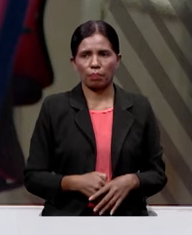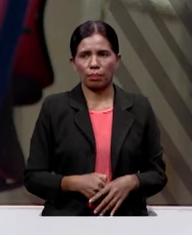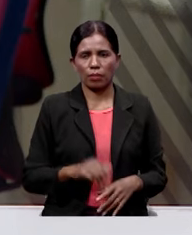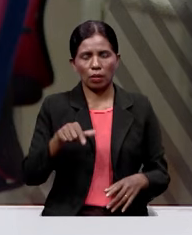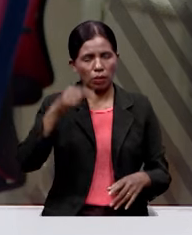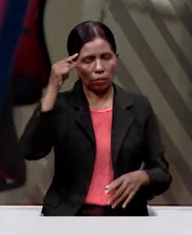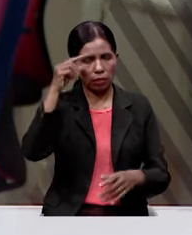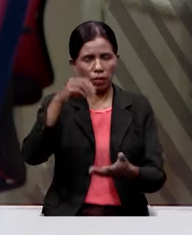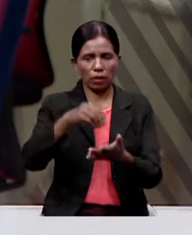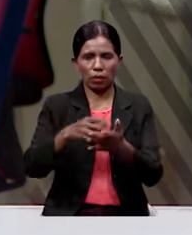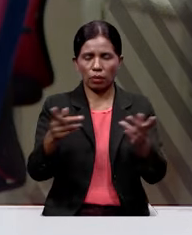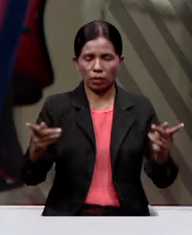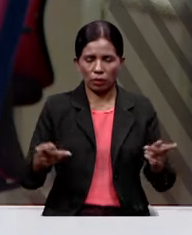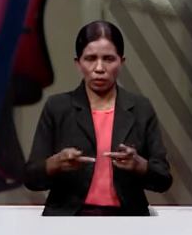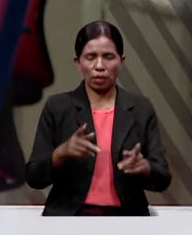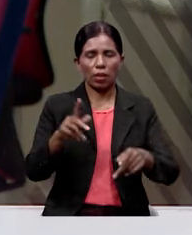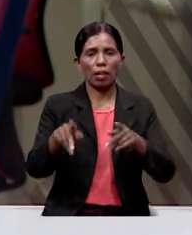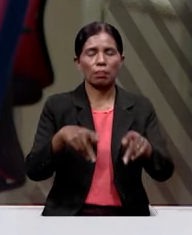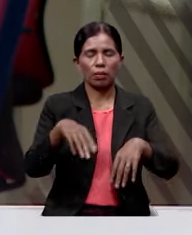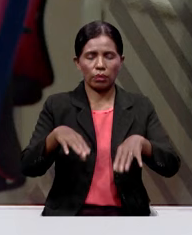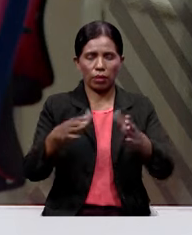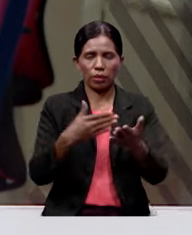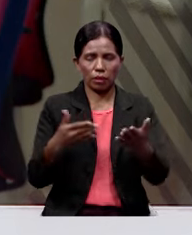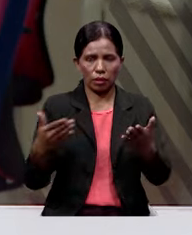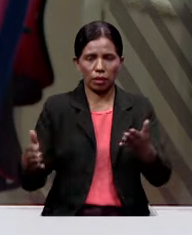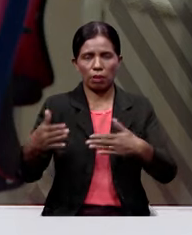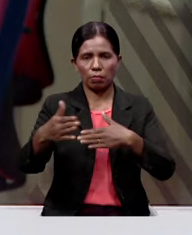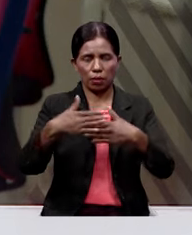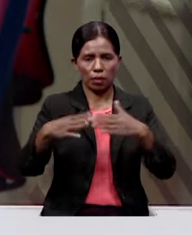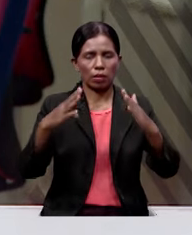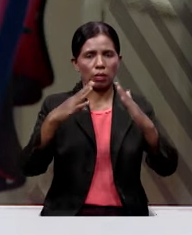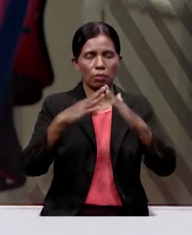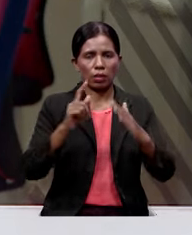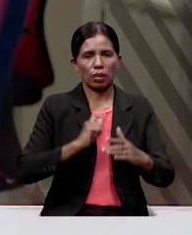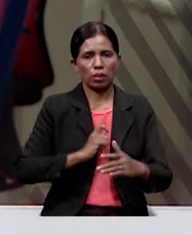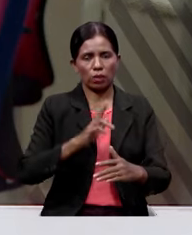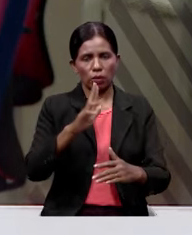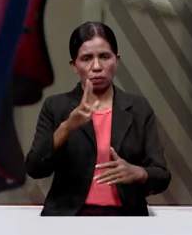Governo Sei Kriya Fatimba Vendedor Sira nebe fansa sam besik uma adat Tasitolo.